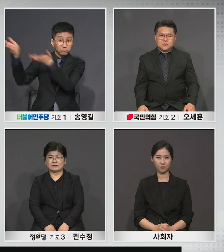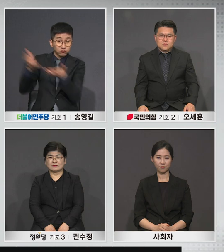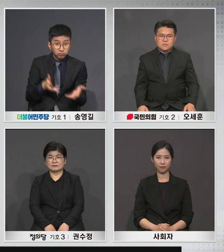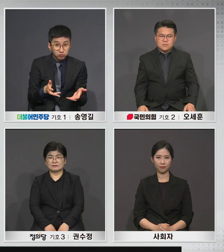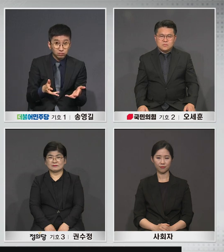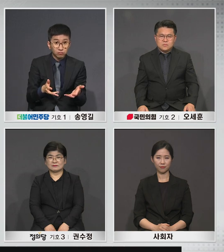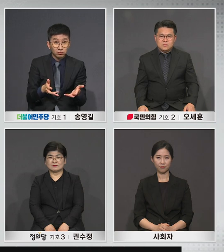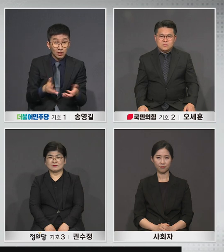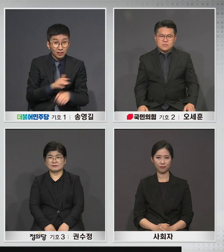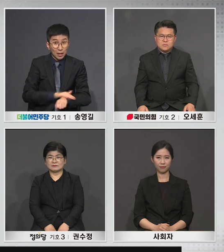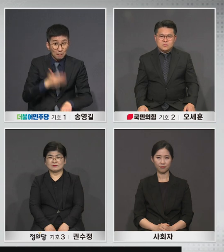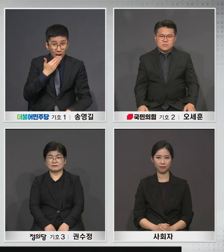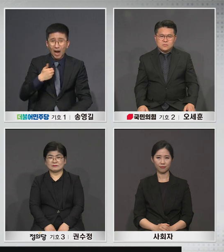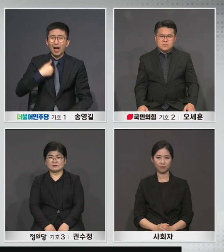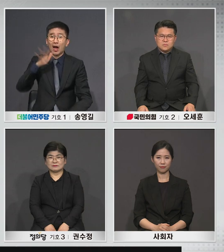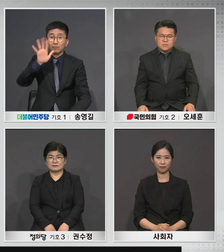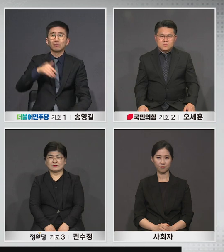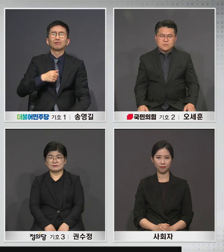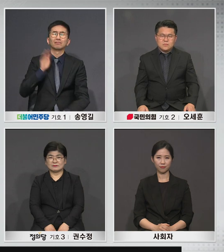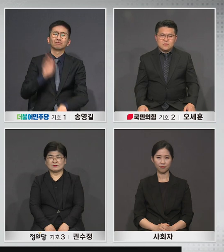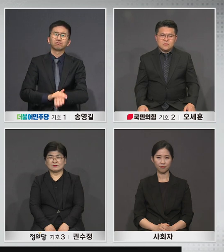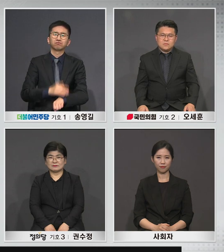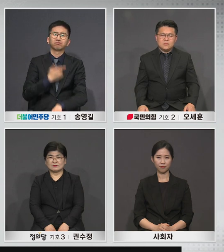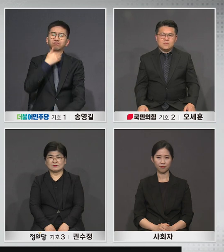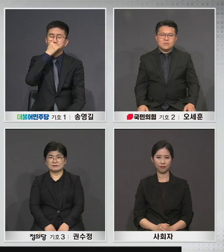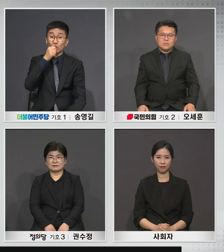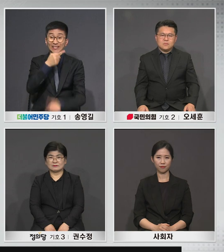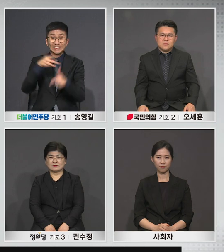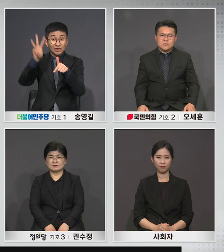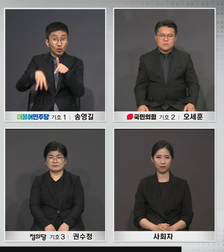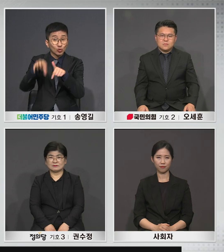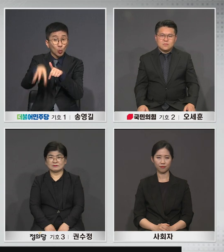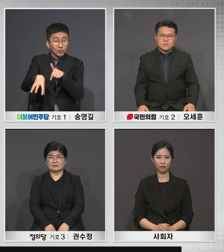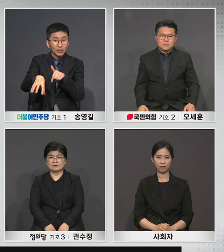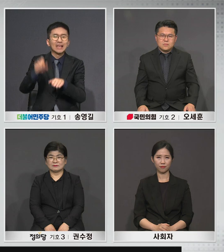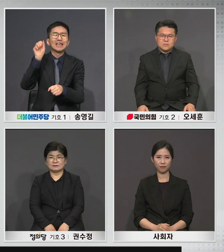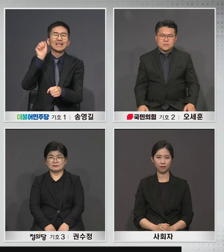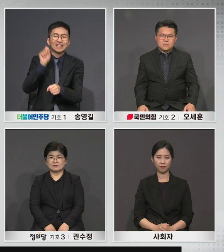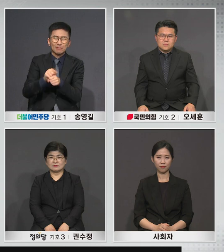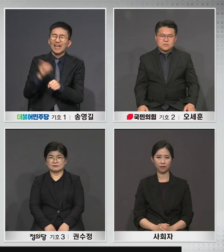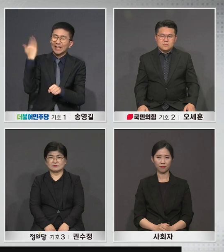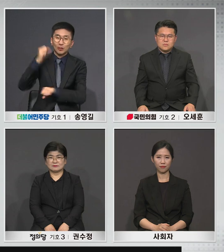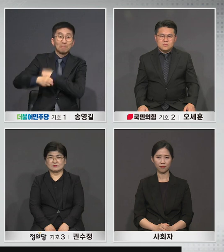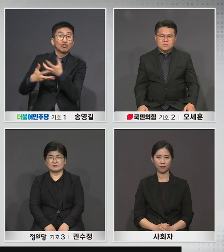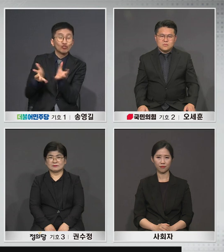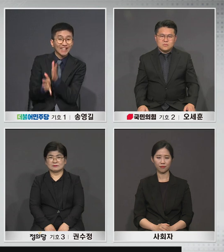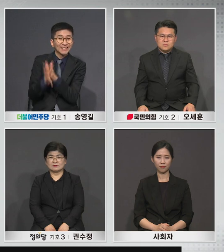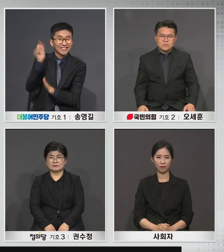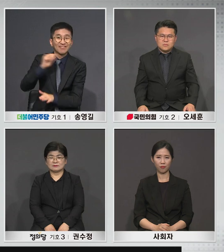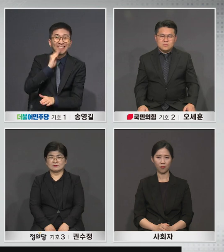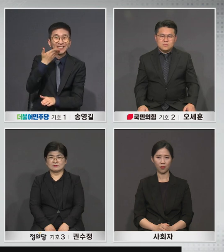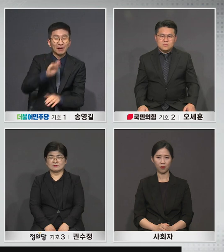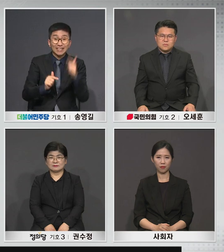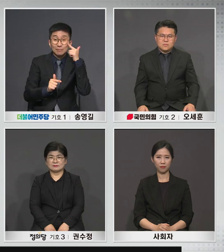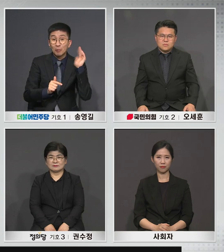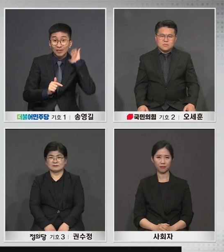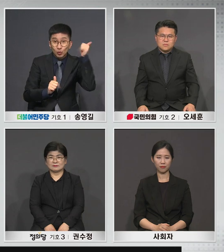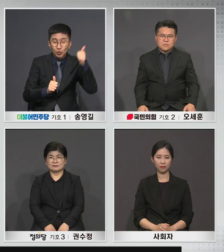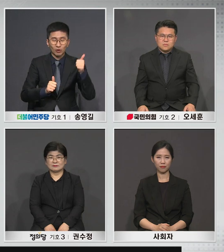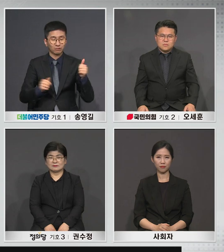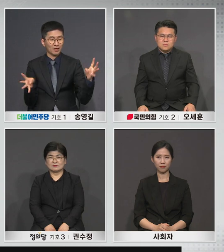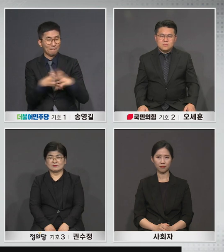저는 이미 실적을 가지고 있고 우리 인천에서 야당 시장이었지만 이명박 대통령과 협력해서